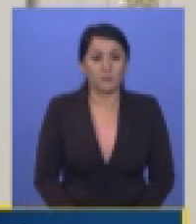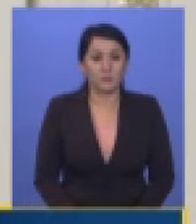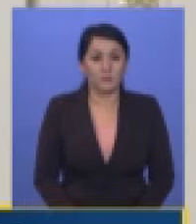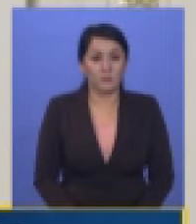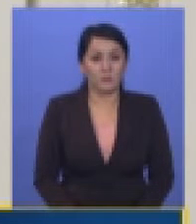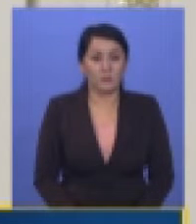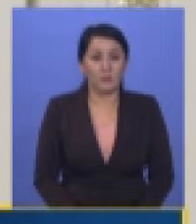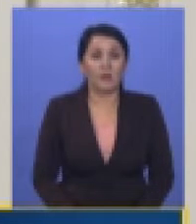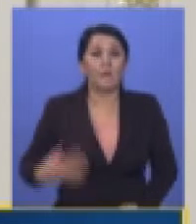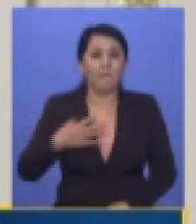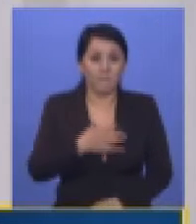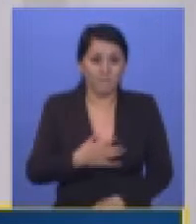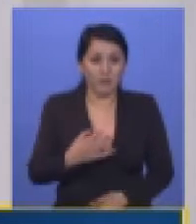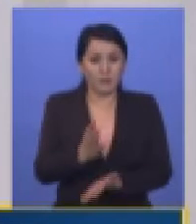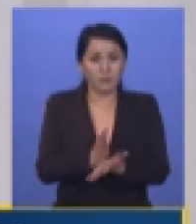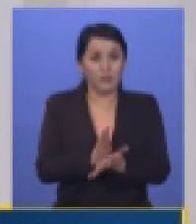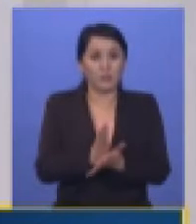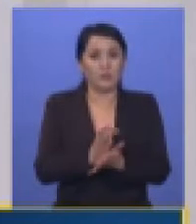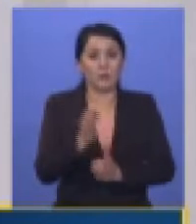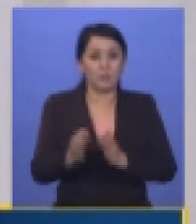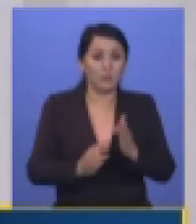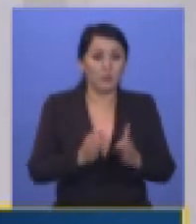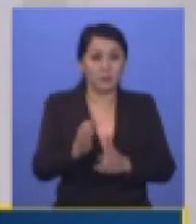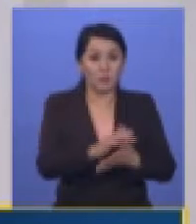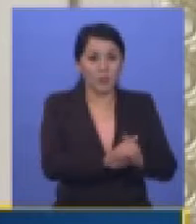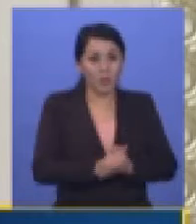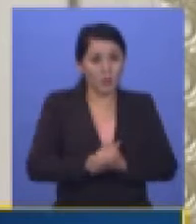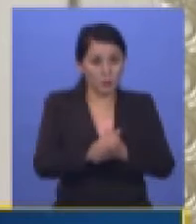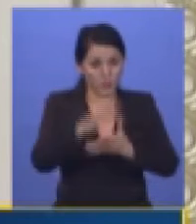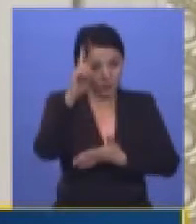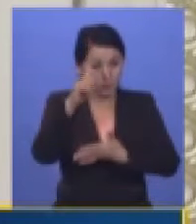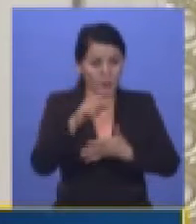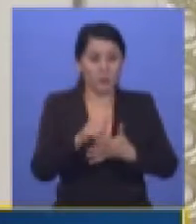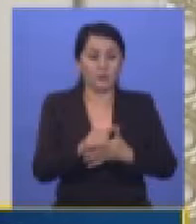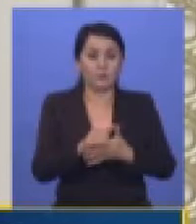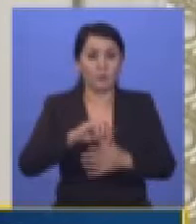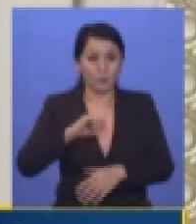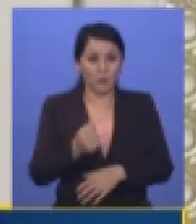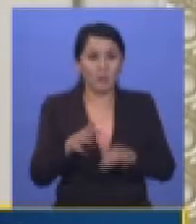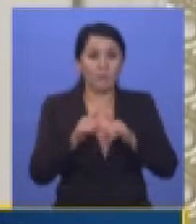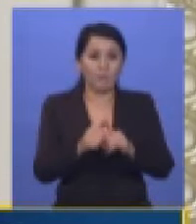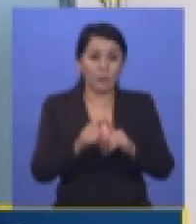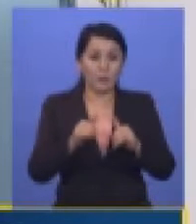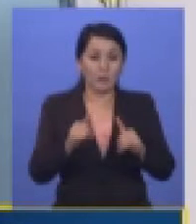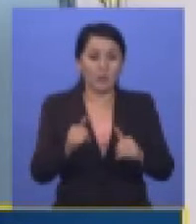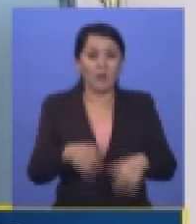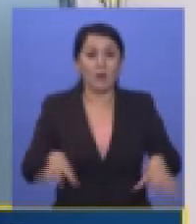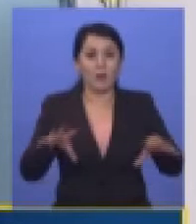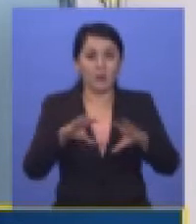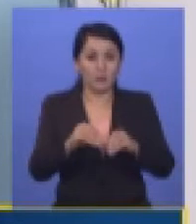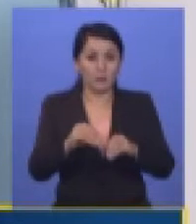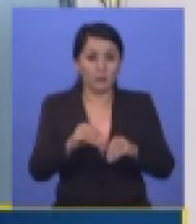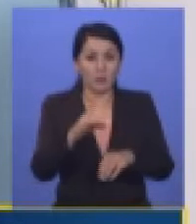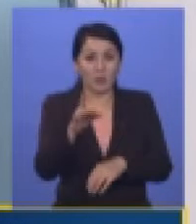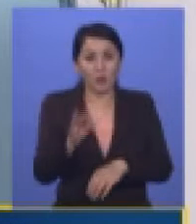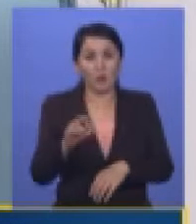Елдеріміз ортақ құндылықтарға негізделген саяси диалогты достық пен өзара сенім рухында дәйекті түрде дамыта береді. Қос киенің сақшысы король